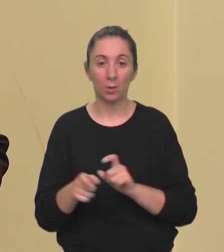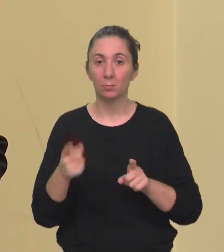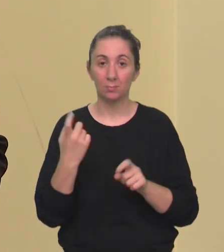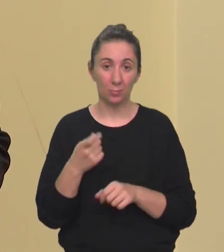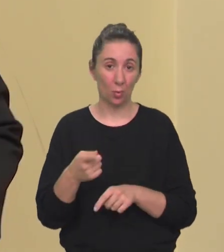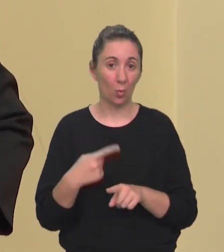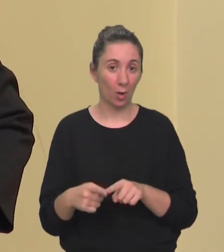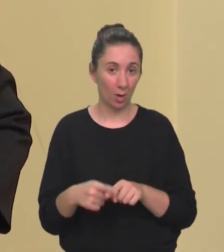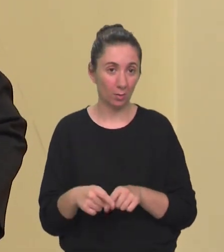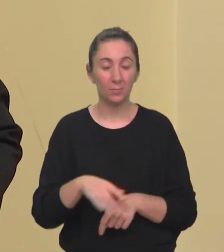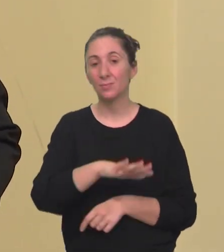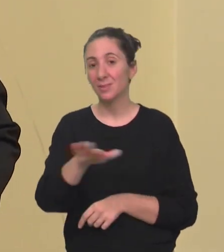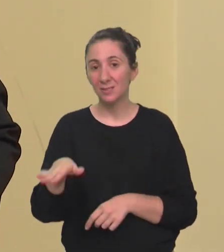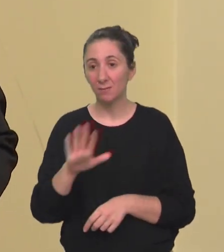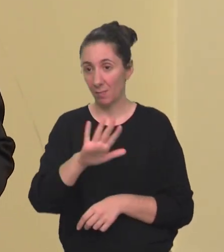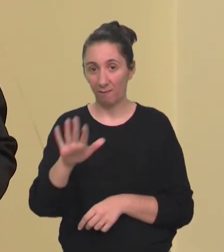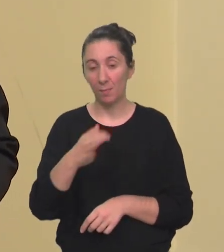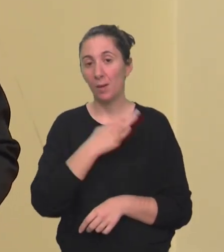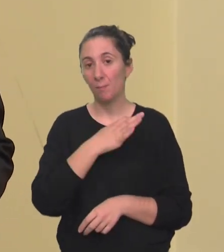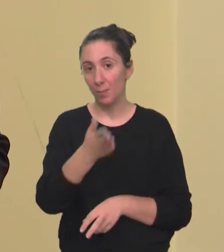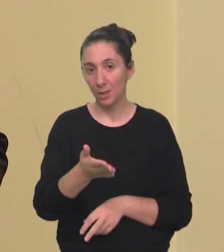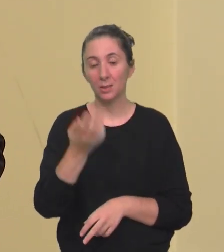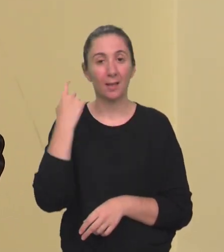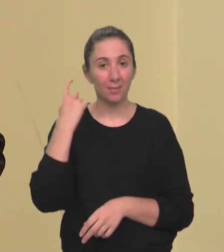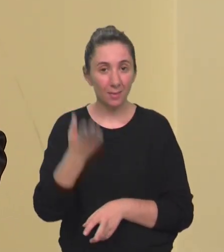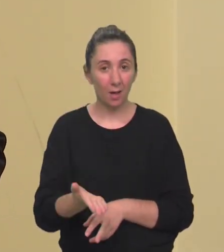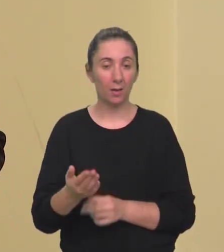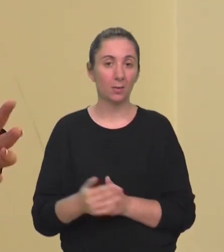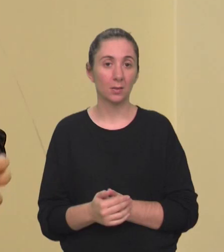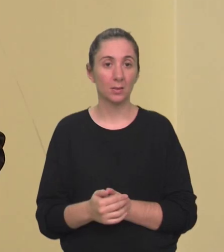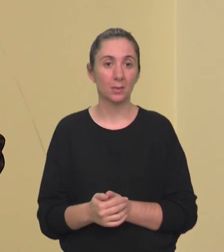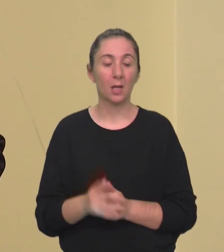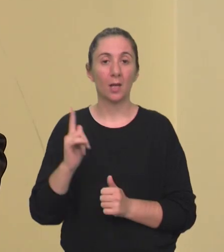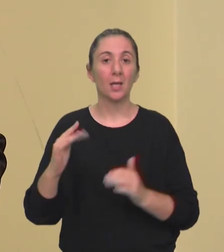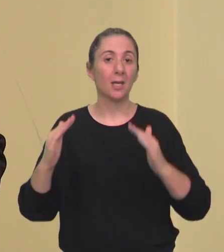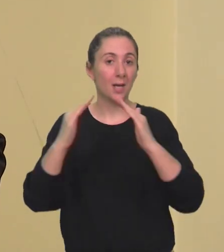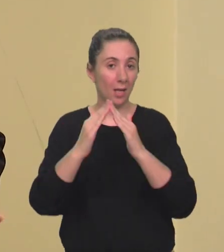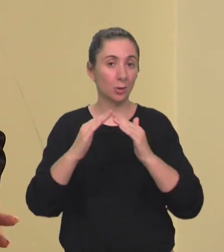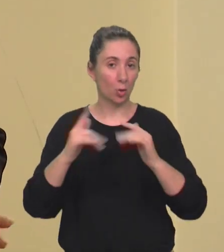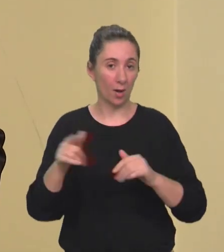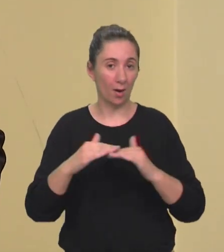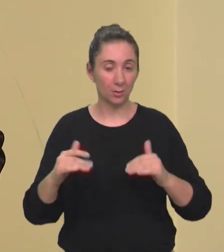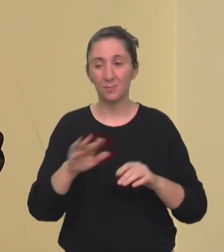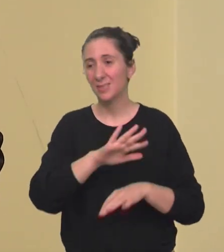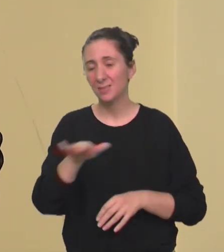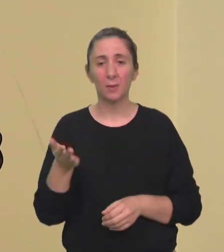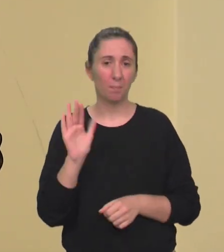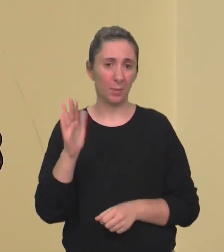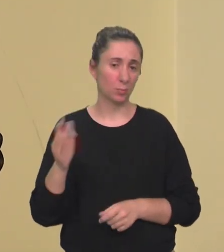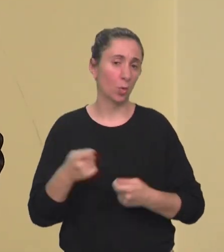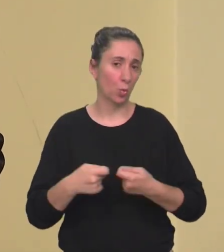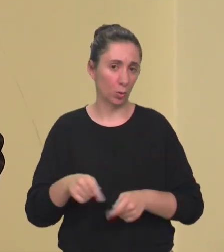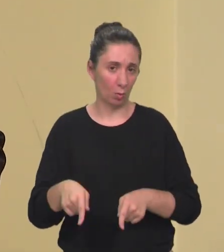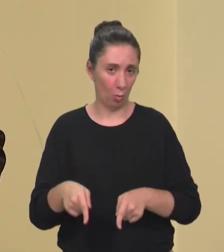tog razloga svima vama, evo predsjedniče, tajnice i na nacionalnoj razini, svim predstavnicima